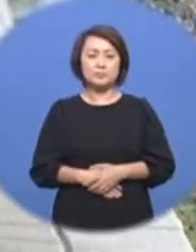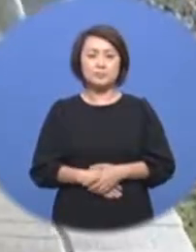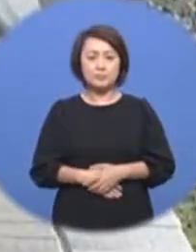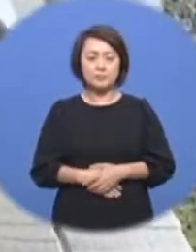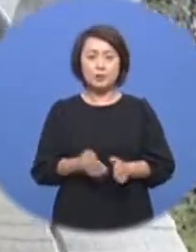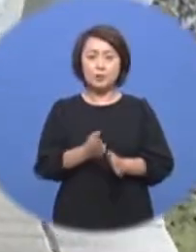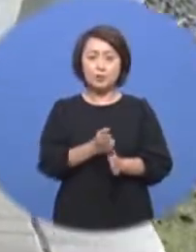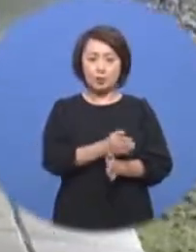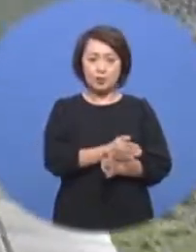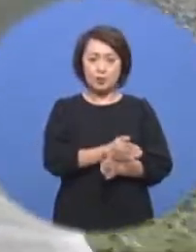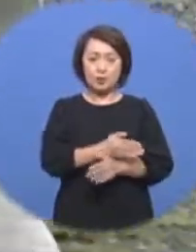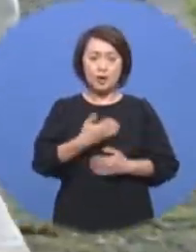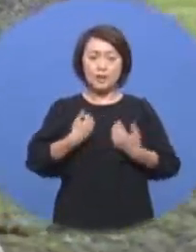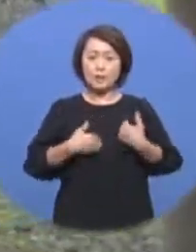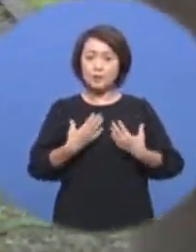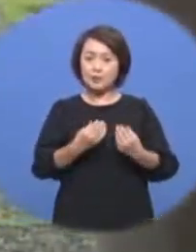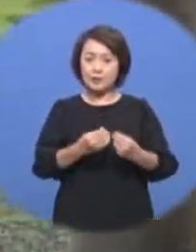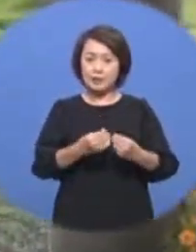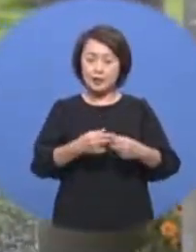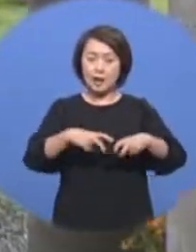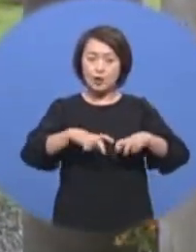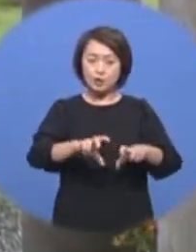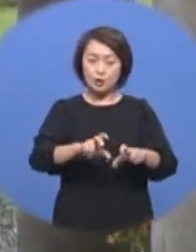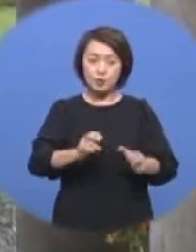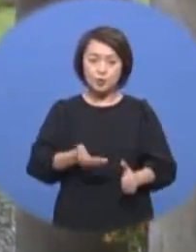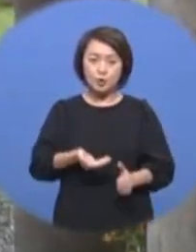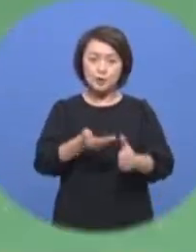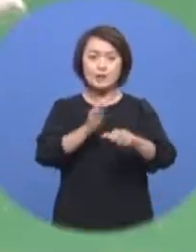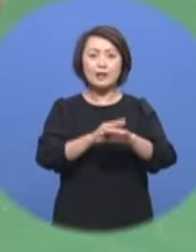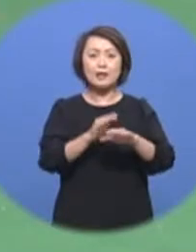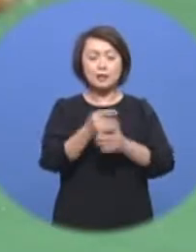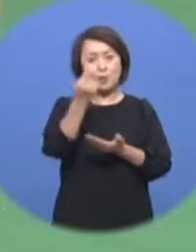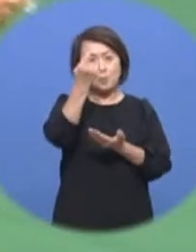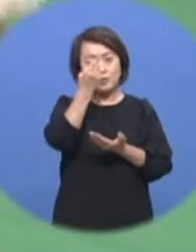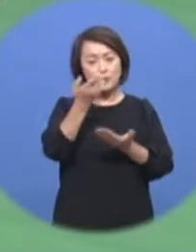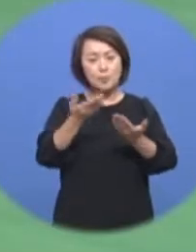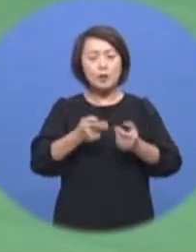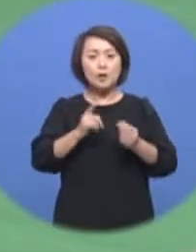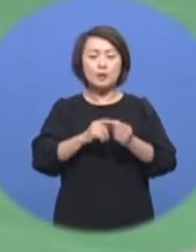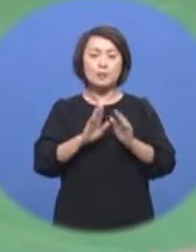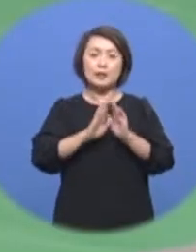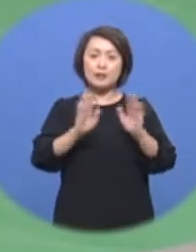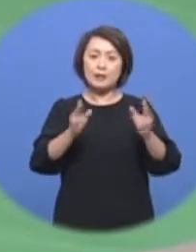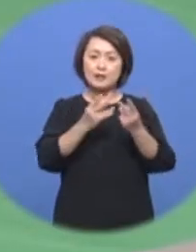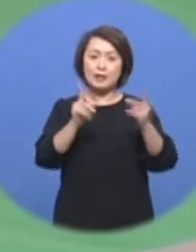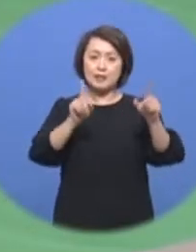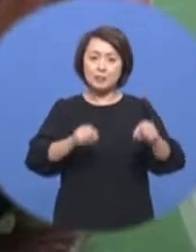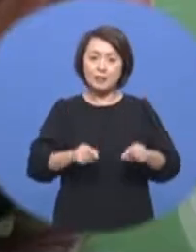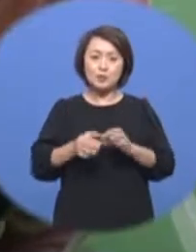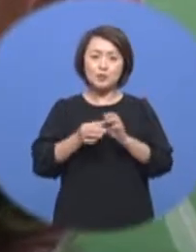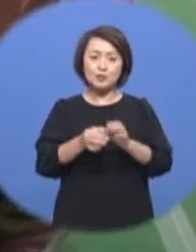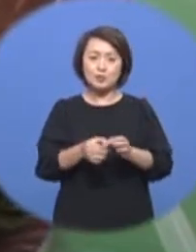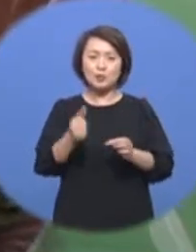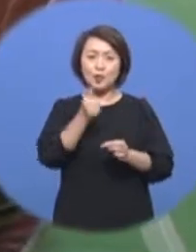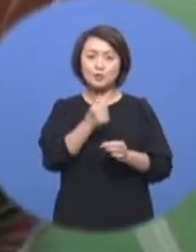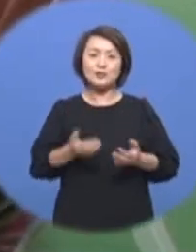後半は楽しみながら動物の飼い方を学んでもらおうと開かれた催しについてお伝えします